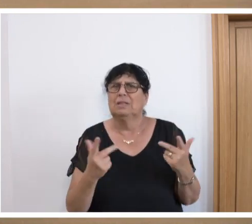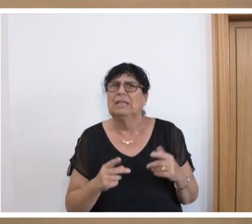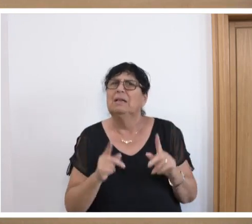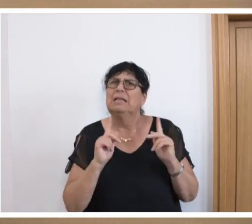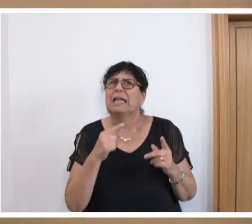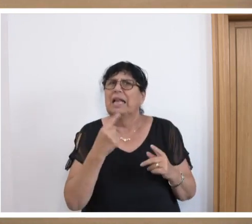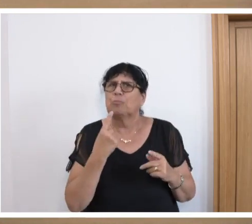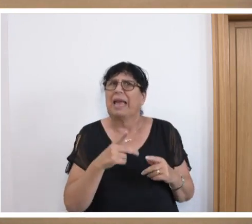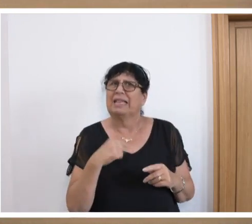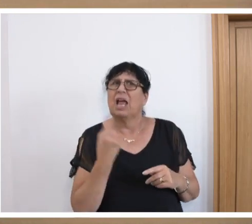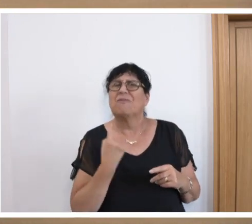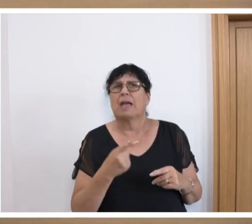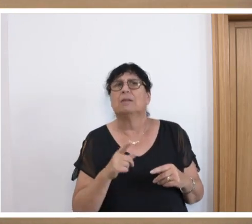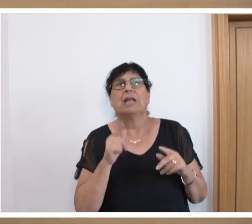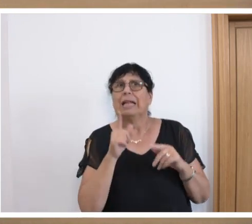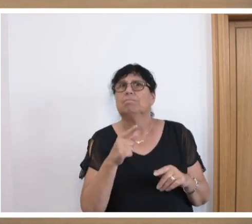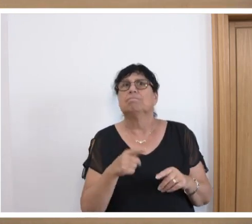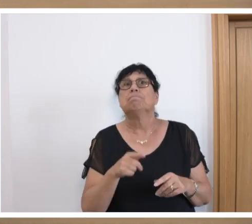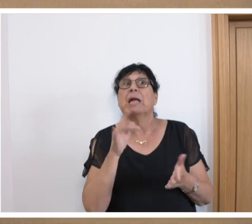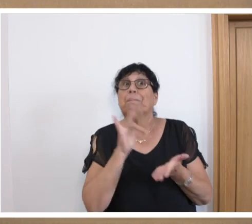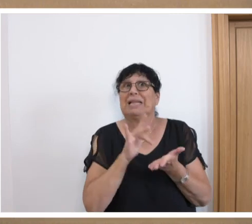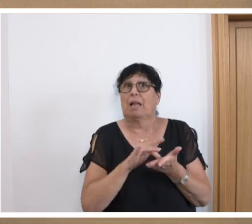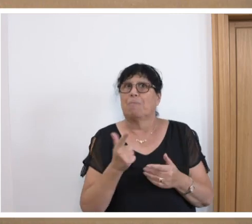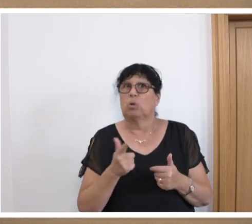entsprechend das wieder in den Fokus gerückt, um